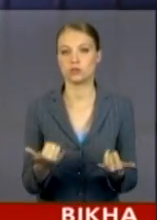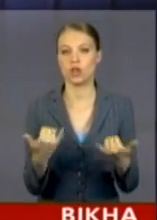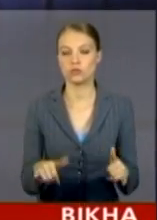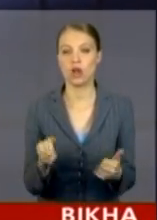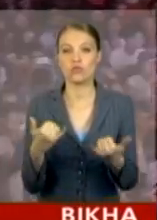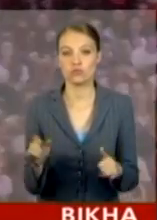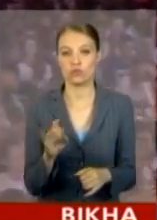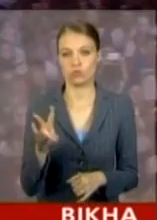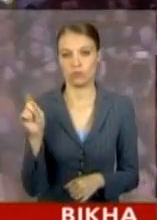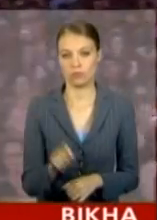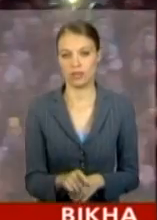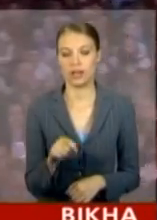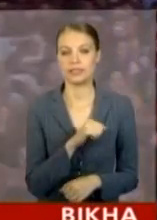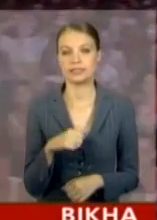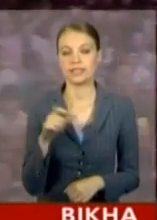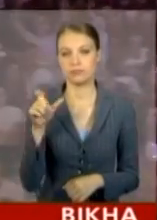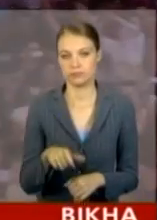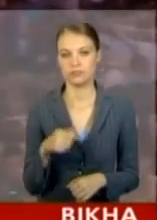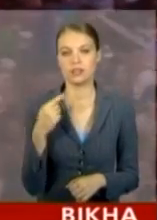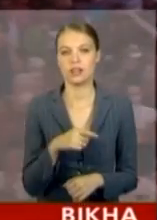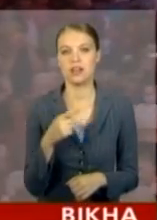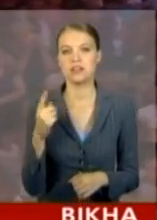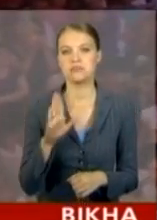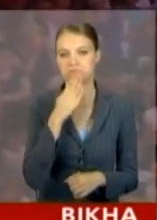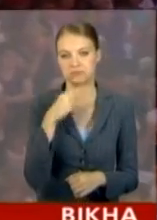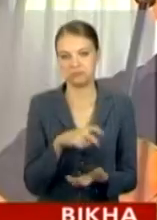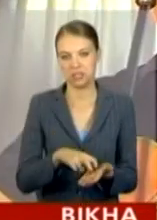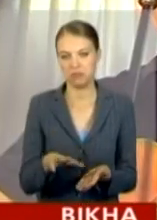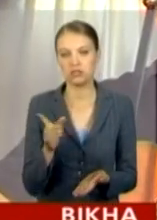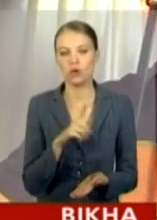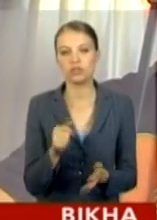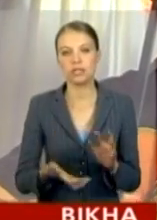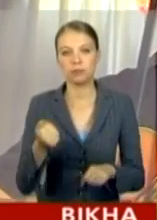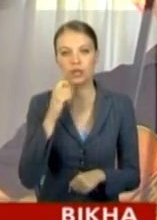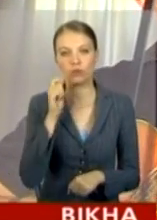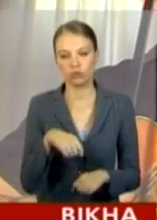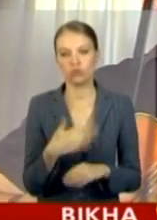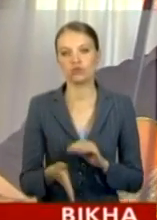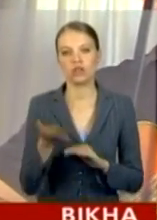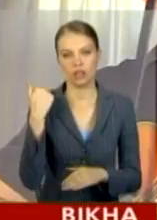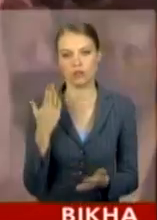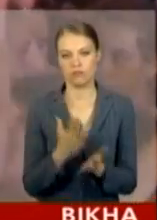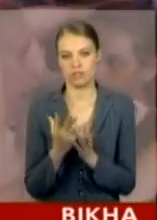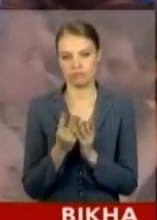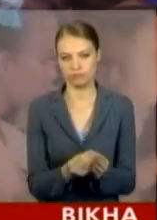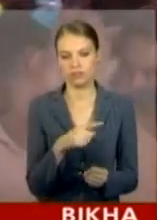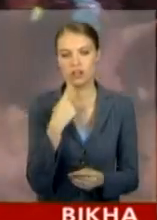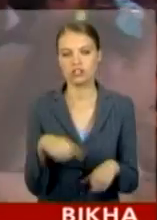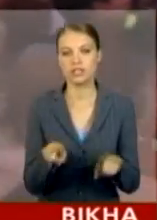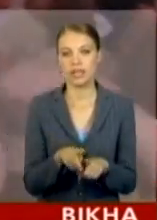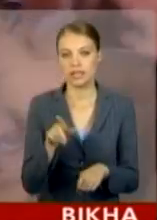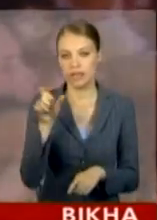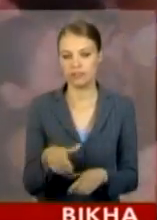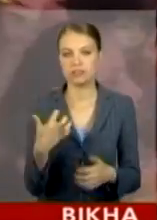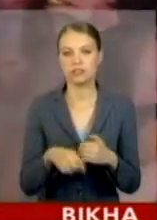чудо, що він приїхав. Сам метр кремлівської немилості не боїться, хоча за підтримку українців давно зазнає утисків. Співак каже, таких, як